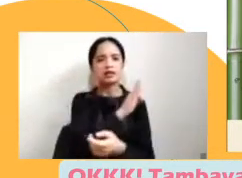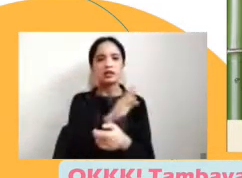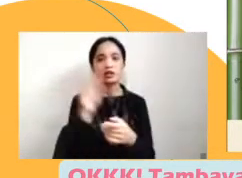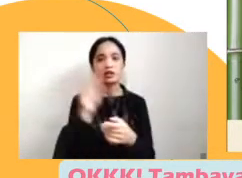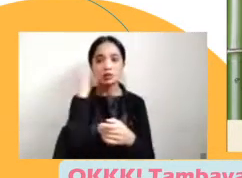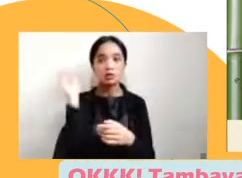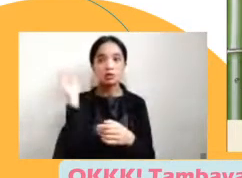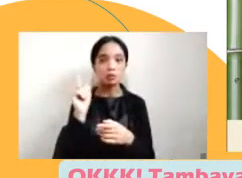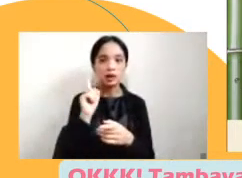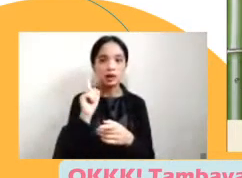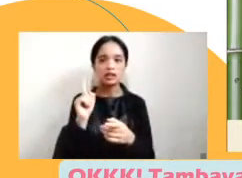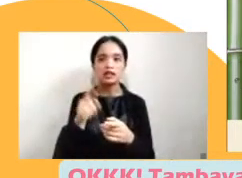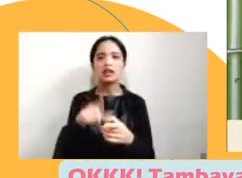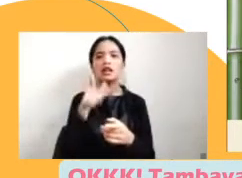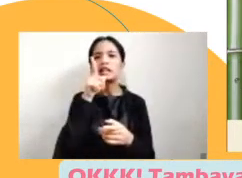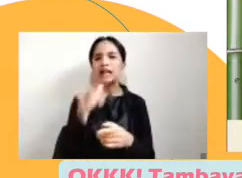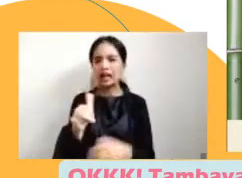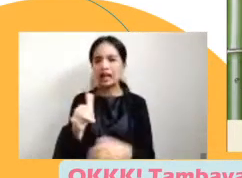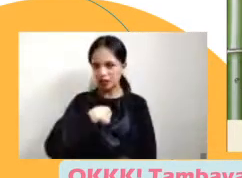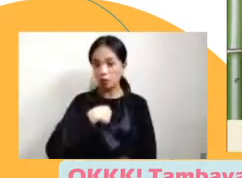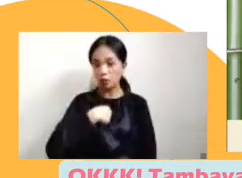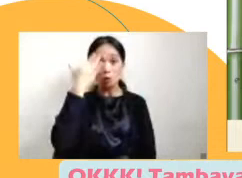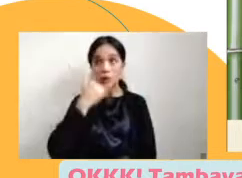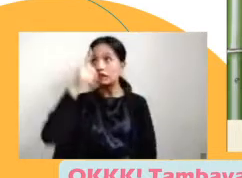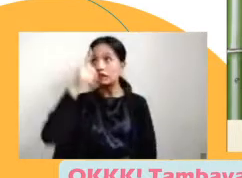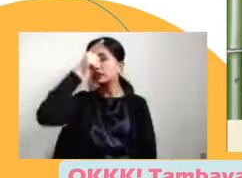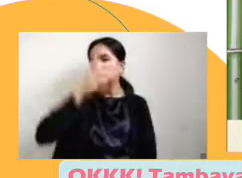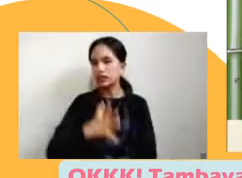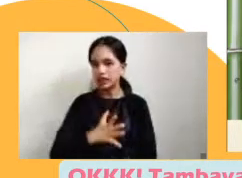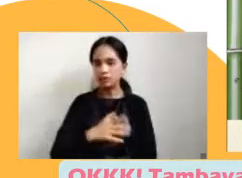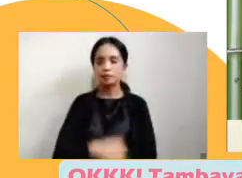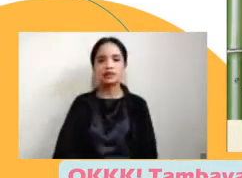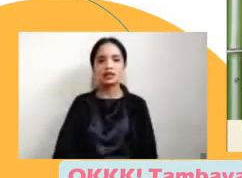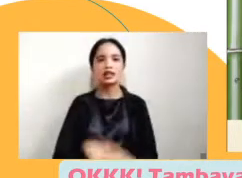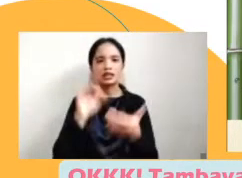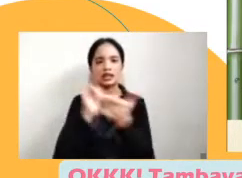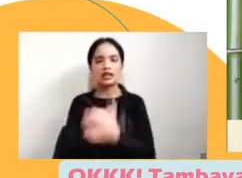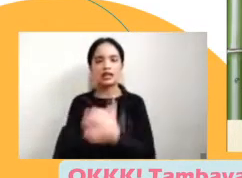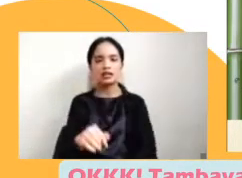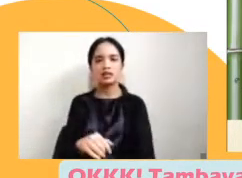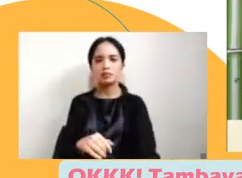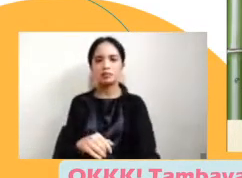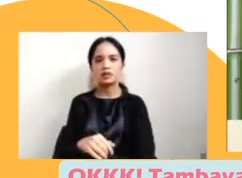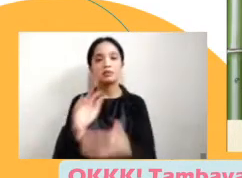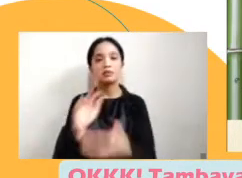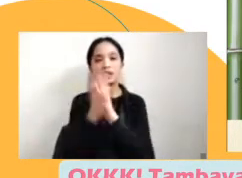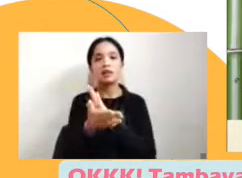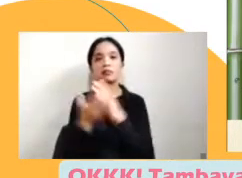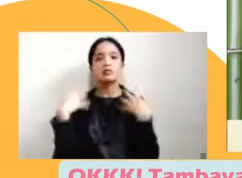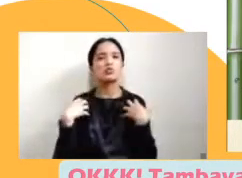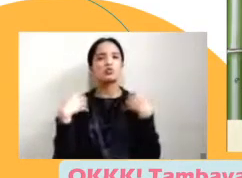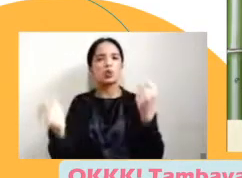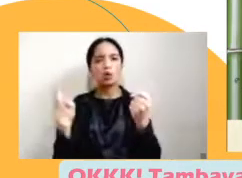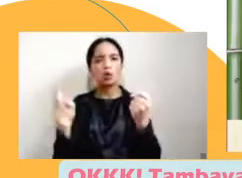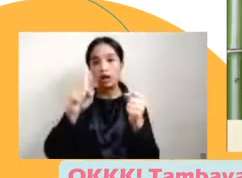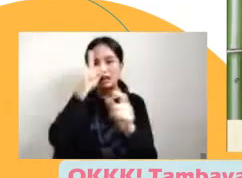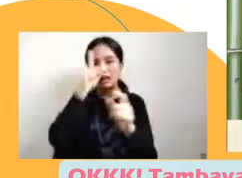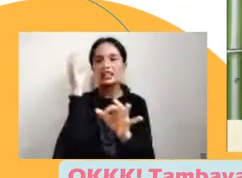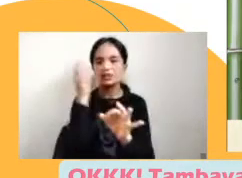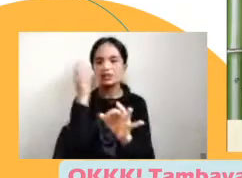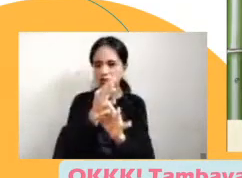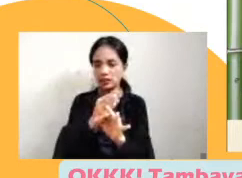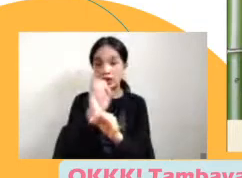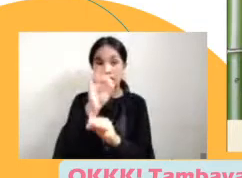kong napakaswerte ko dahil kay God, no? So nagiging mas matibay yung ating paniniwala, no, lalo na kapag tayo